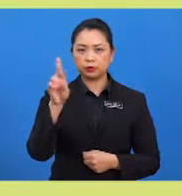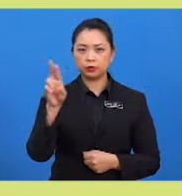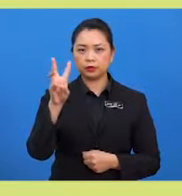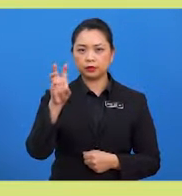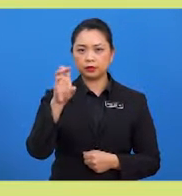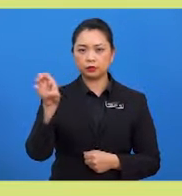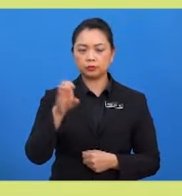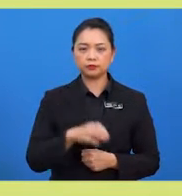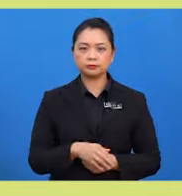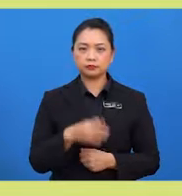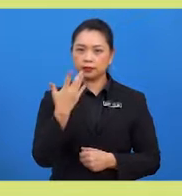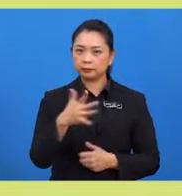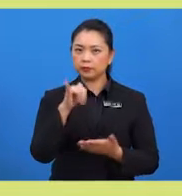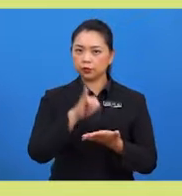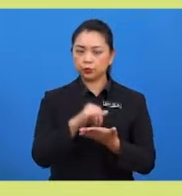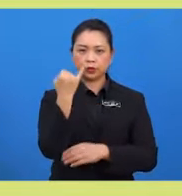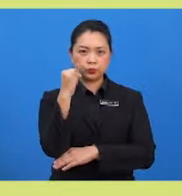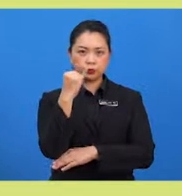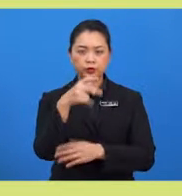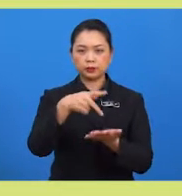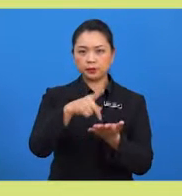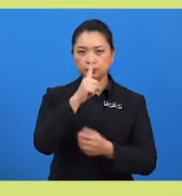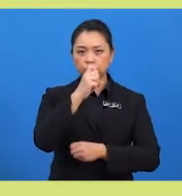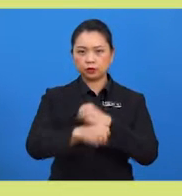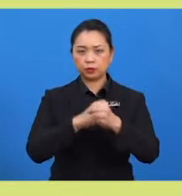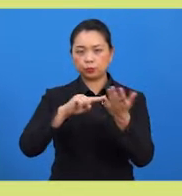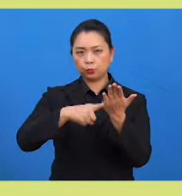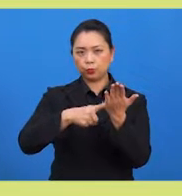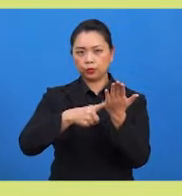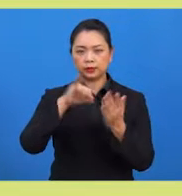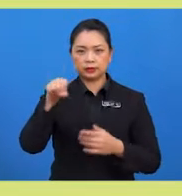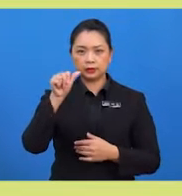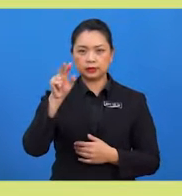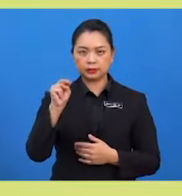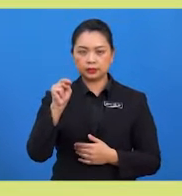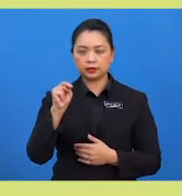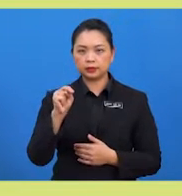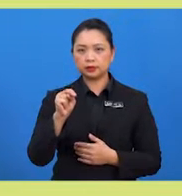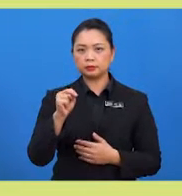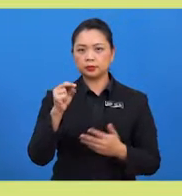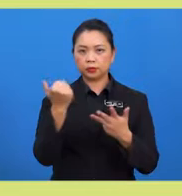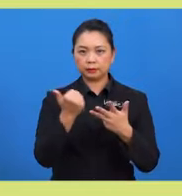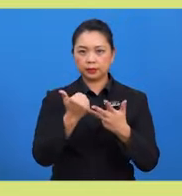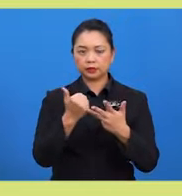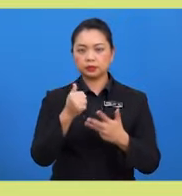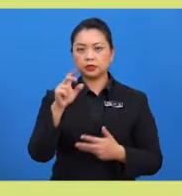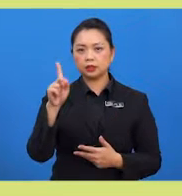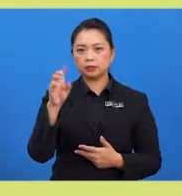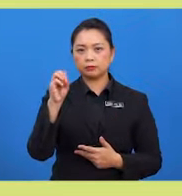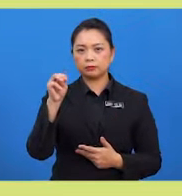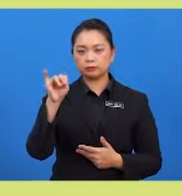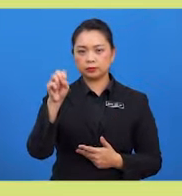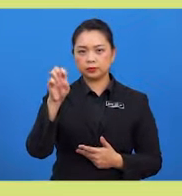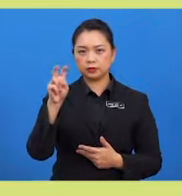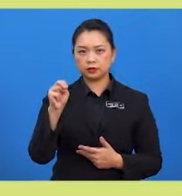RM8,400. Ketiga, insurans dibayar untuk setahun mulai 1 Januari 2020. Keempat, komisen sebanyak